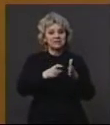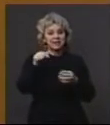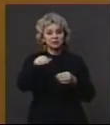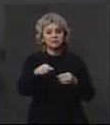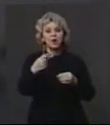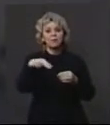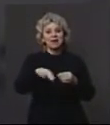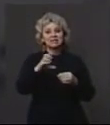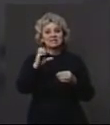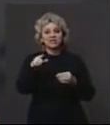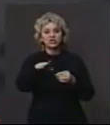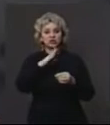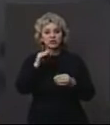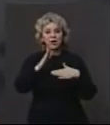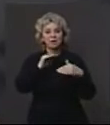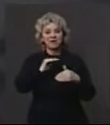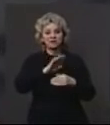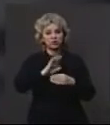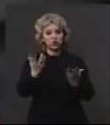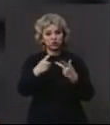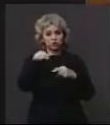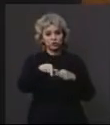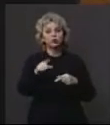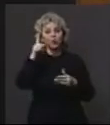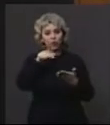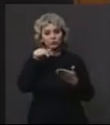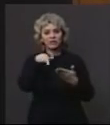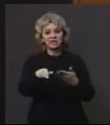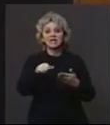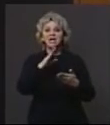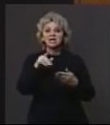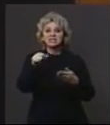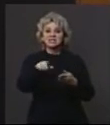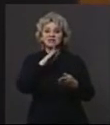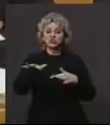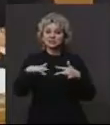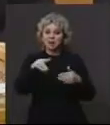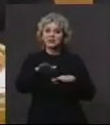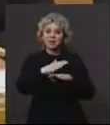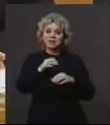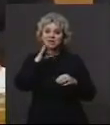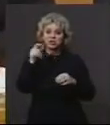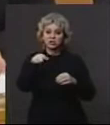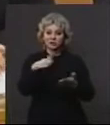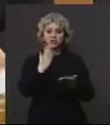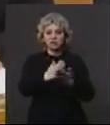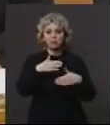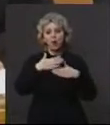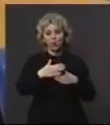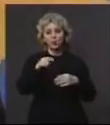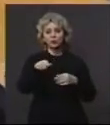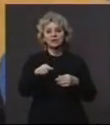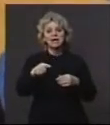дознаватель Полина Сергеева женской профессию не считает, но уверена, девичьи слабости, доброта и хитрость в ней